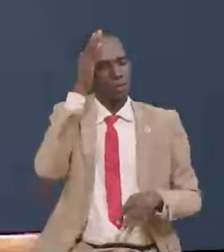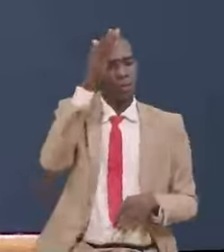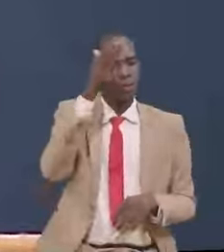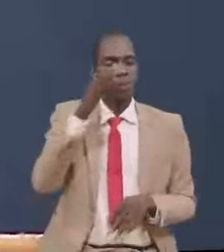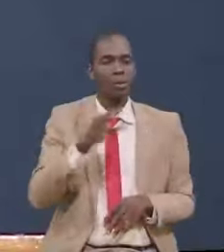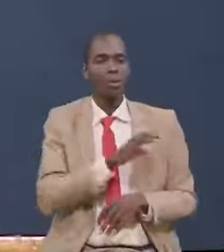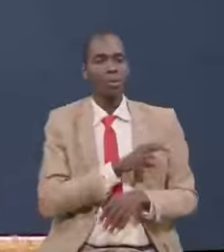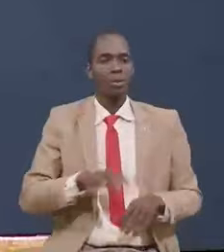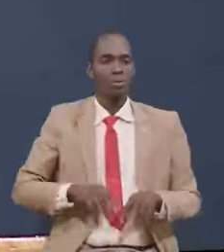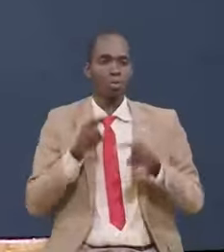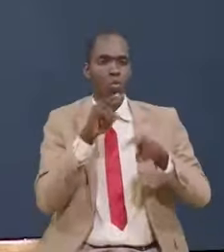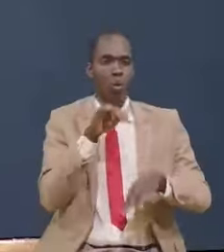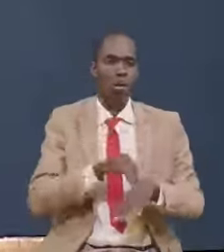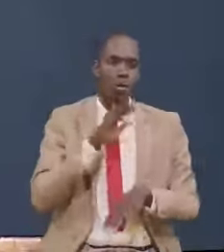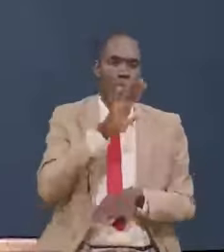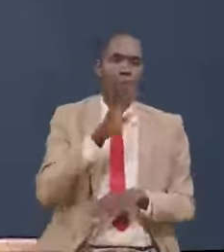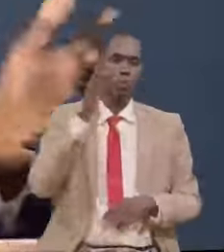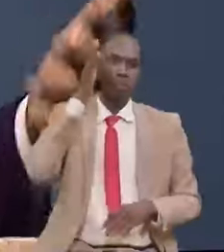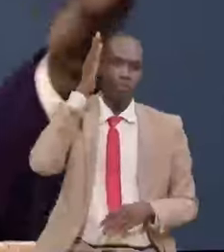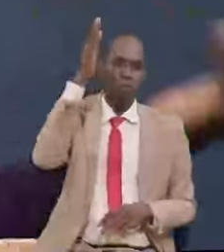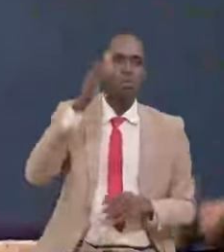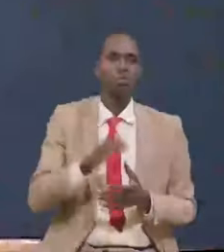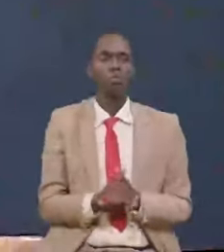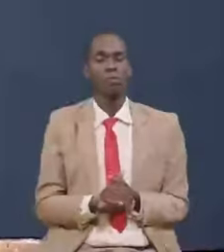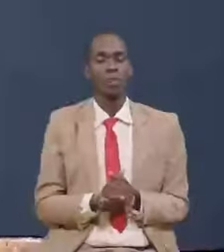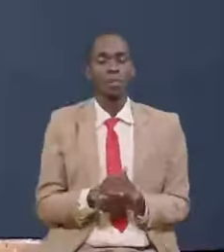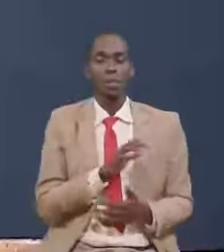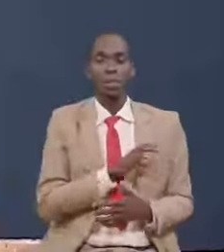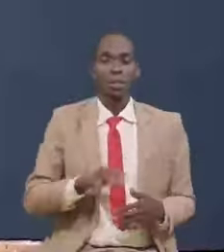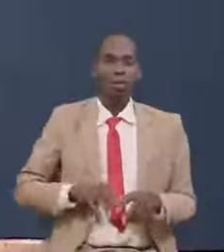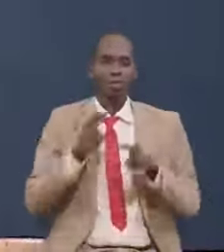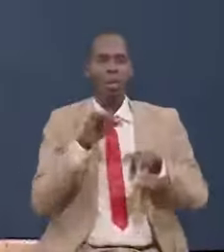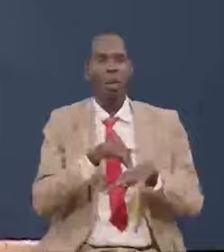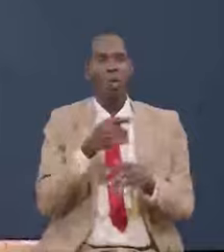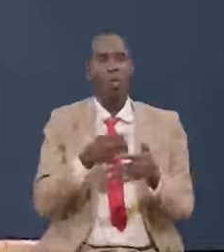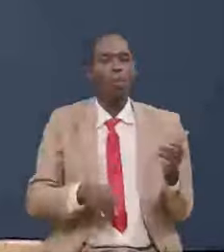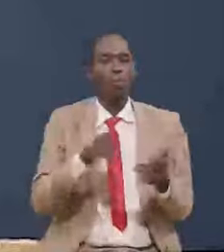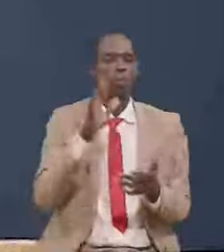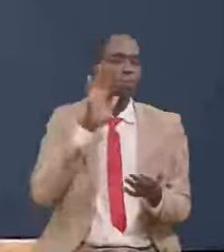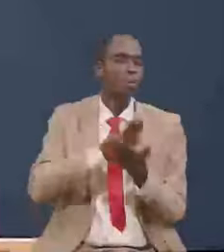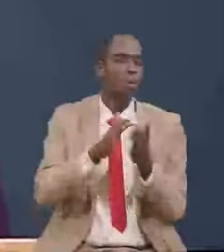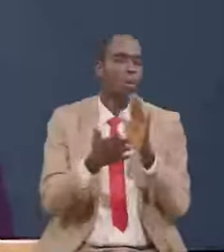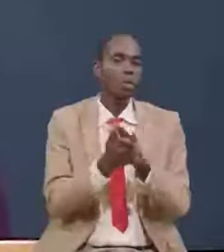Il regarde ton avenir. Il regarde ce que tu vas devenir.